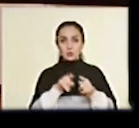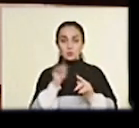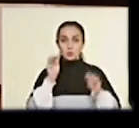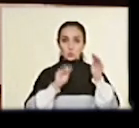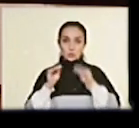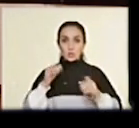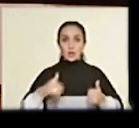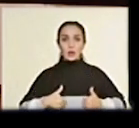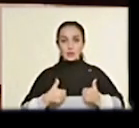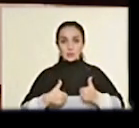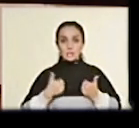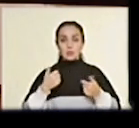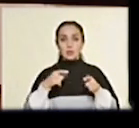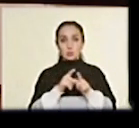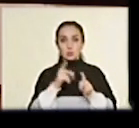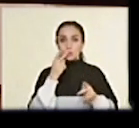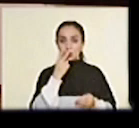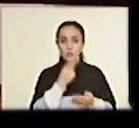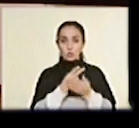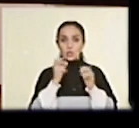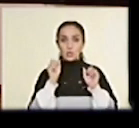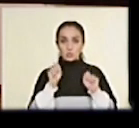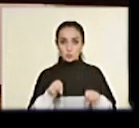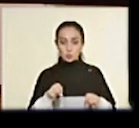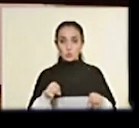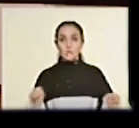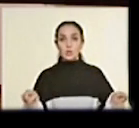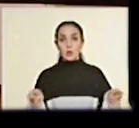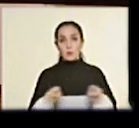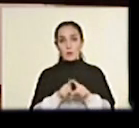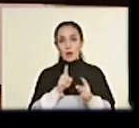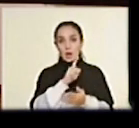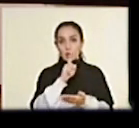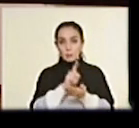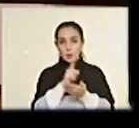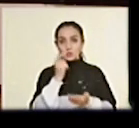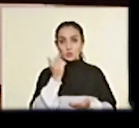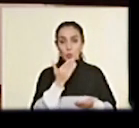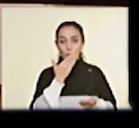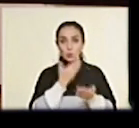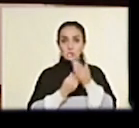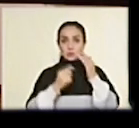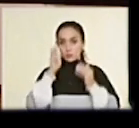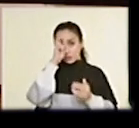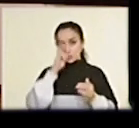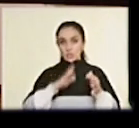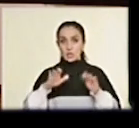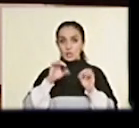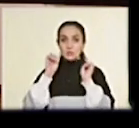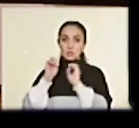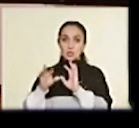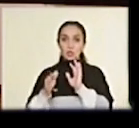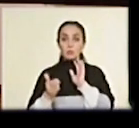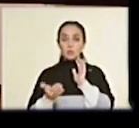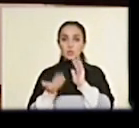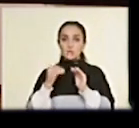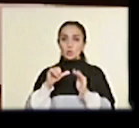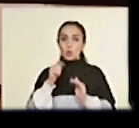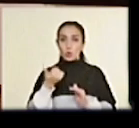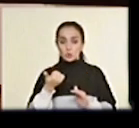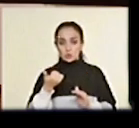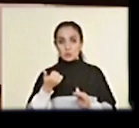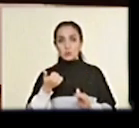tuzishga harakat qilishlari bilan ifodalanish mumkin. Va albatta o'zlarini vatanlarini tashlab ketishdan oldin